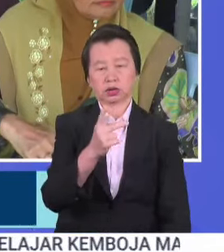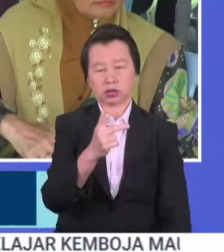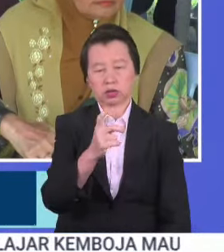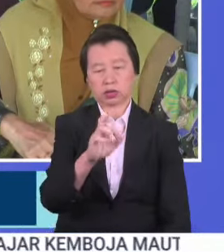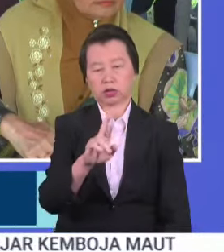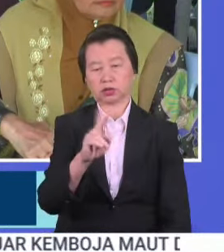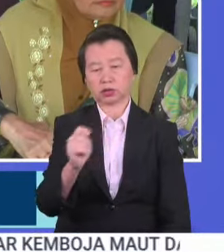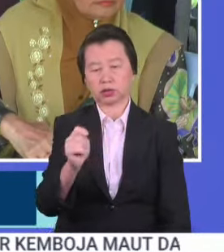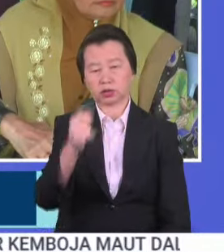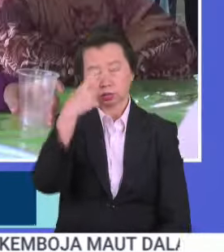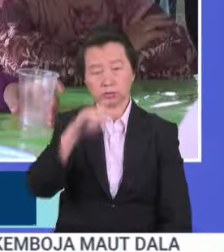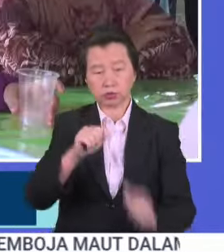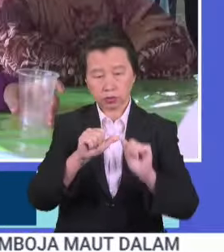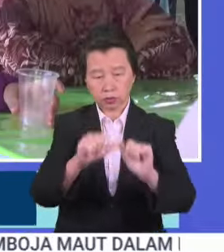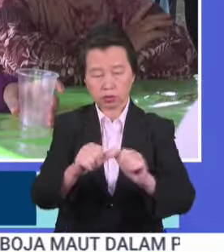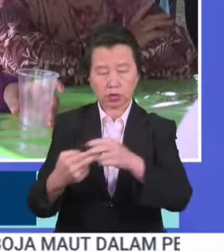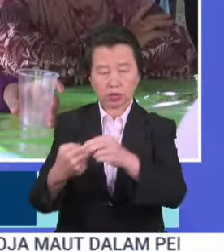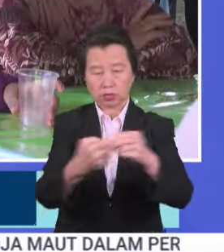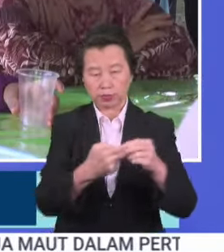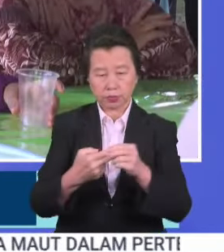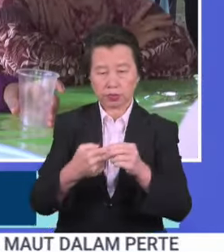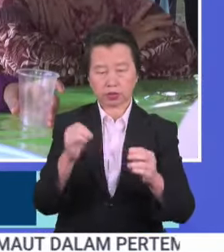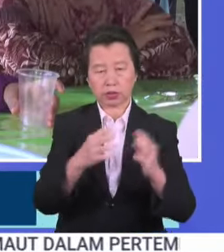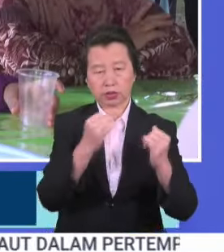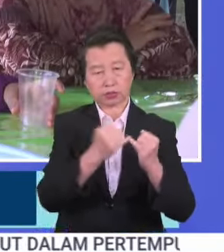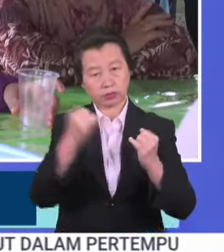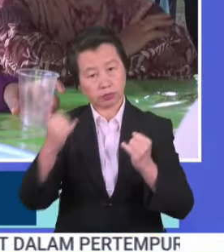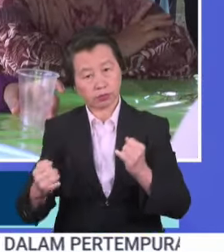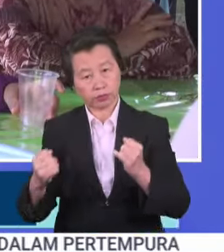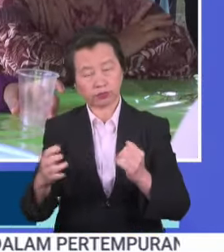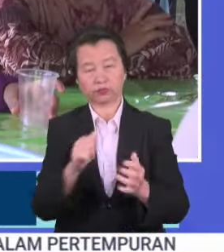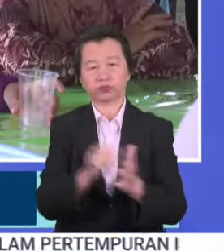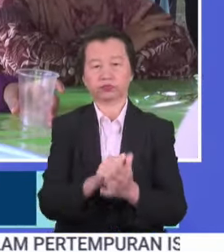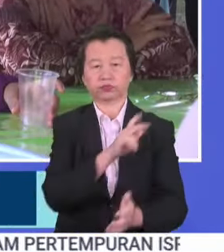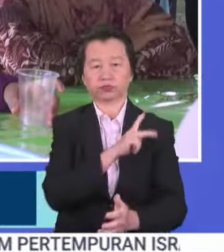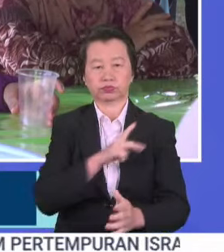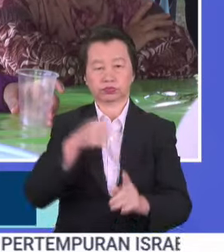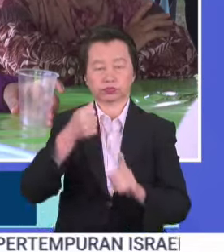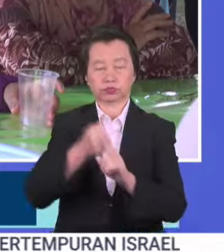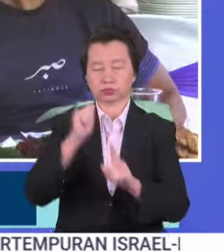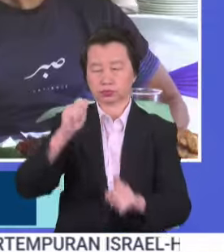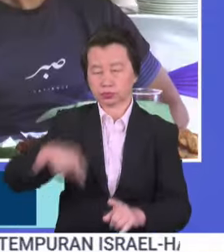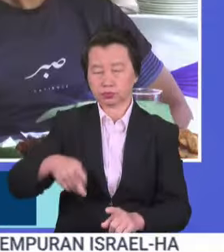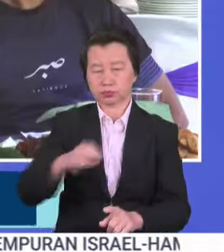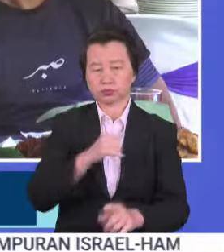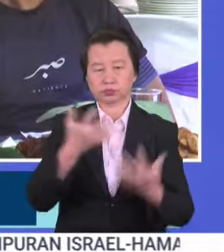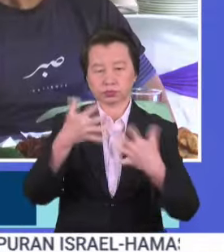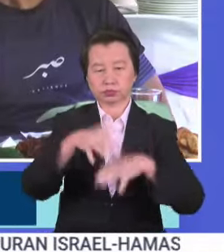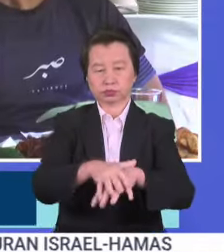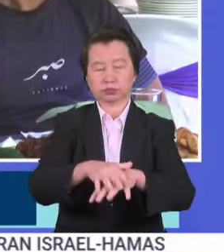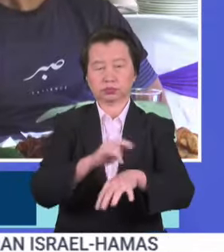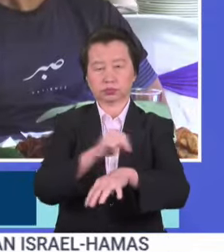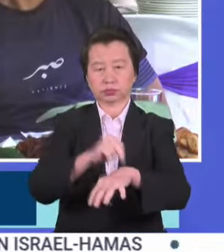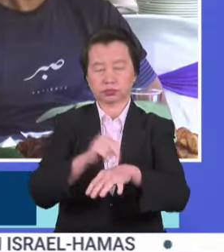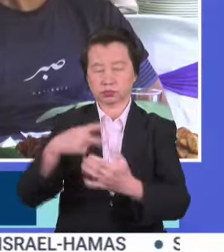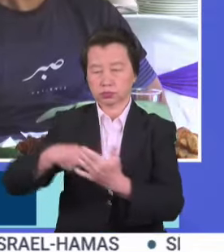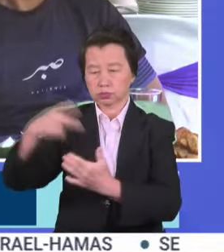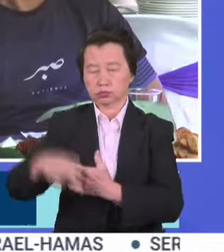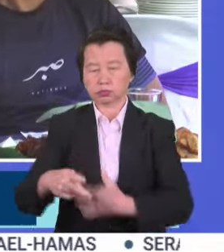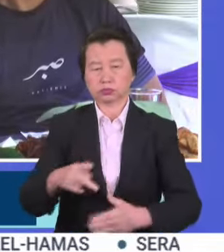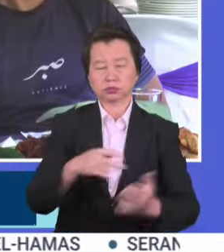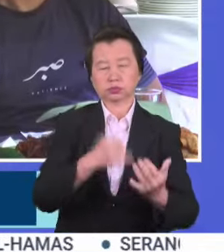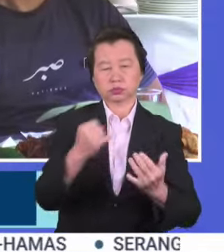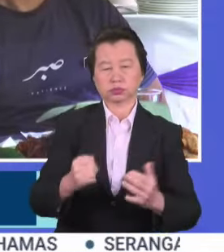KRT untuk mengekalkan perpaduan dan kejiranan. Menurut Ketua Pengarah Jabatan Perpaduan Negara dan Integrasi Nasional, program